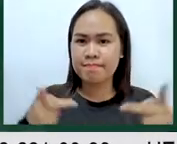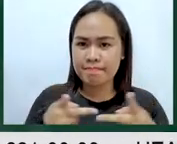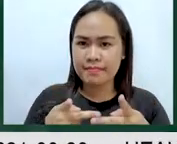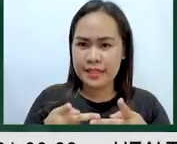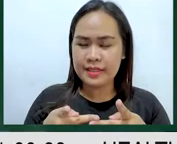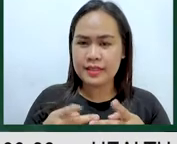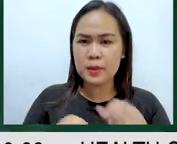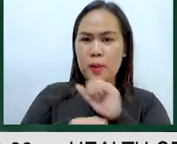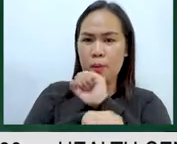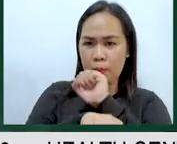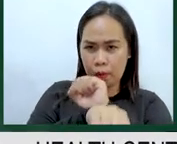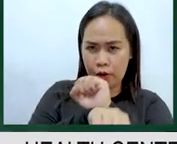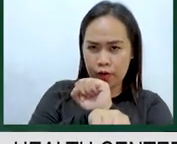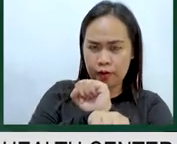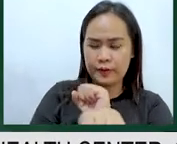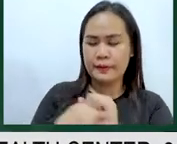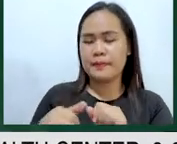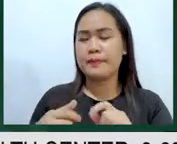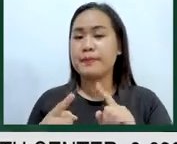So unang-una